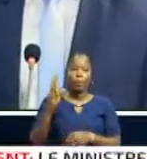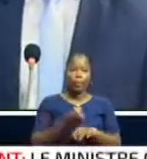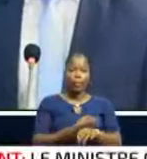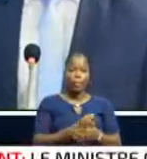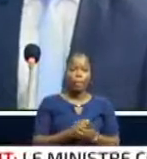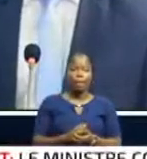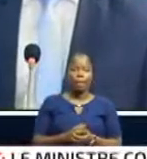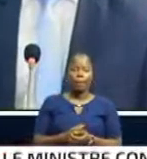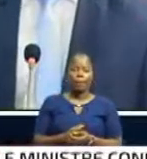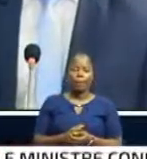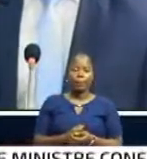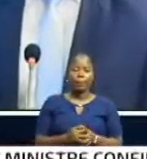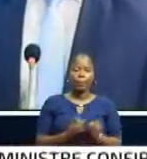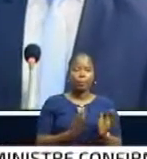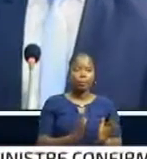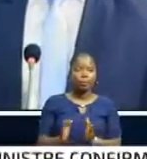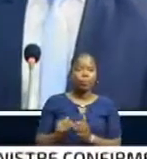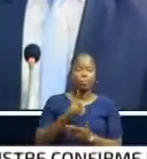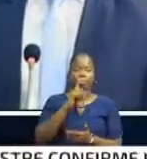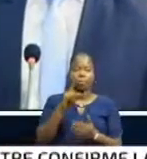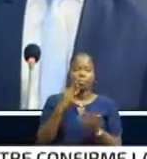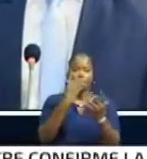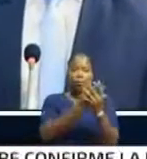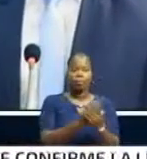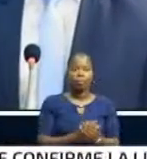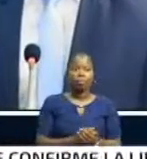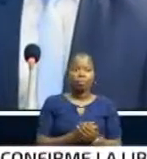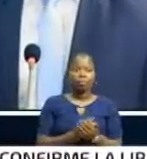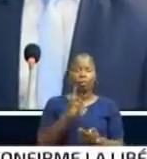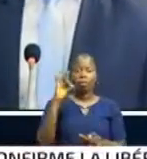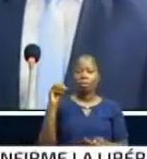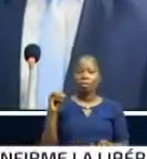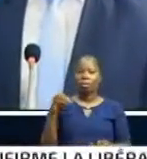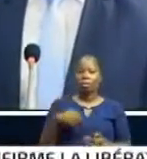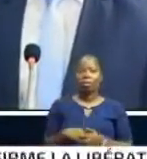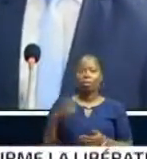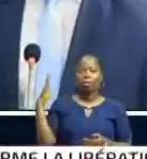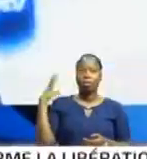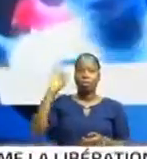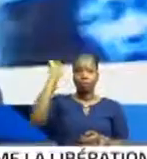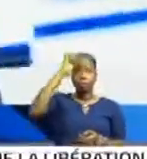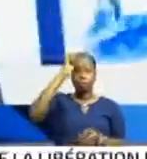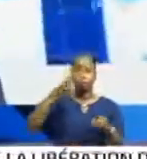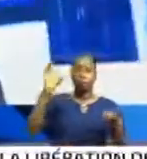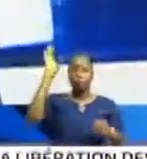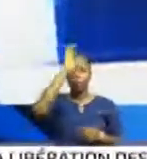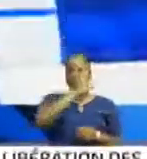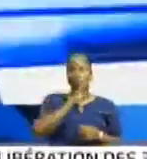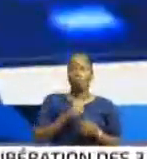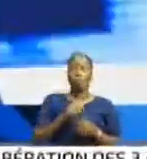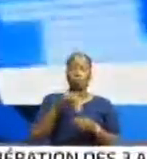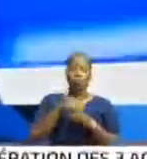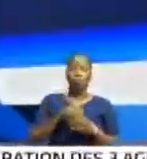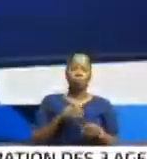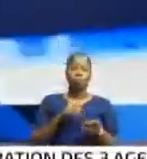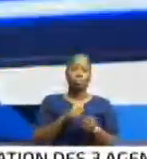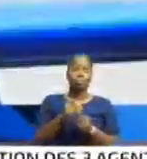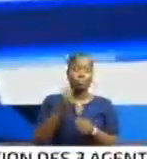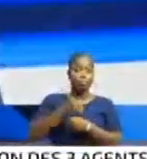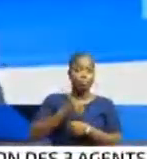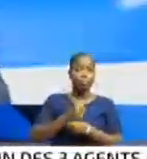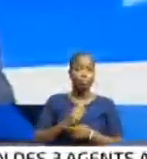la deuxième étape c'est l'emprisonnement avec l'article 80 le délit d'offensé au chef de l'état qu'ils vont chercher maintenant à meubler ce qu'ils sont en train de travailler à la recherche